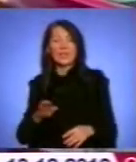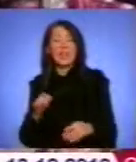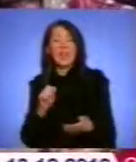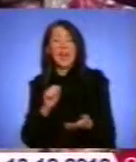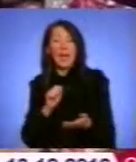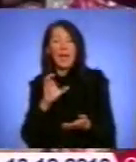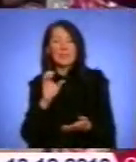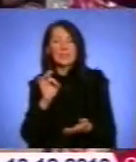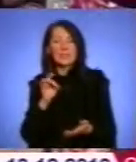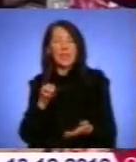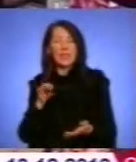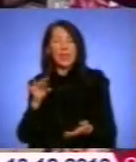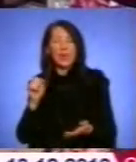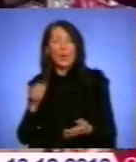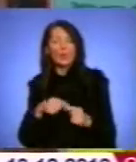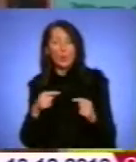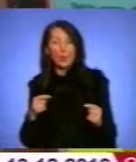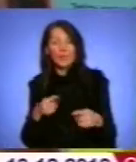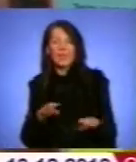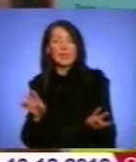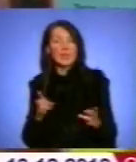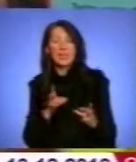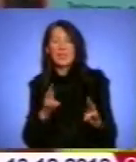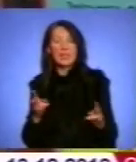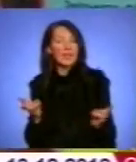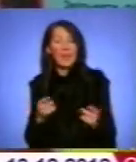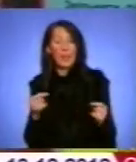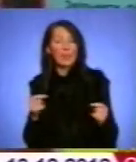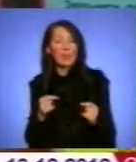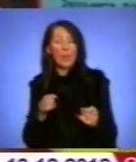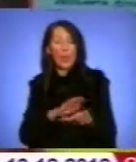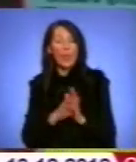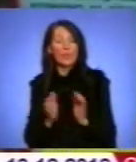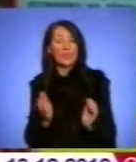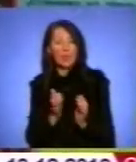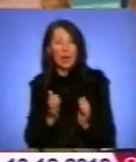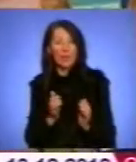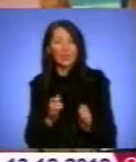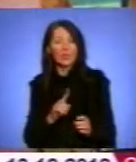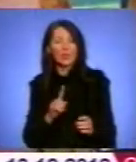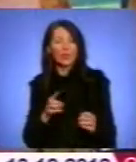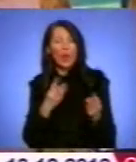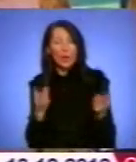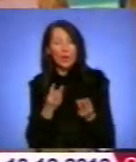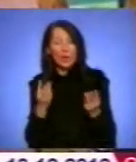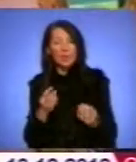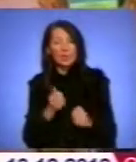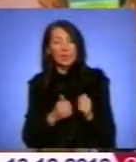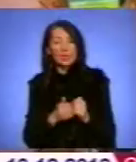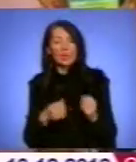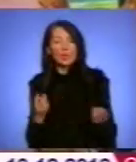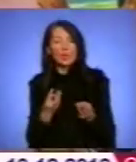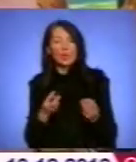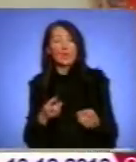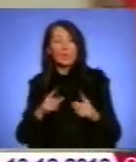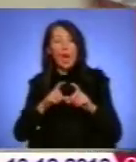та неналежні умови її зберігання. Щодо пожеж, то статистика свідчить, найчастіше загоряються об'єкти з масовим перебуванням